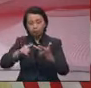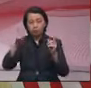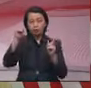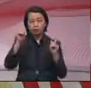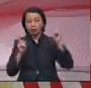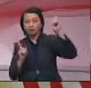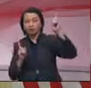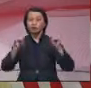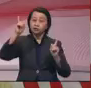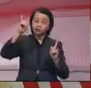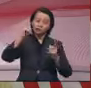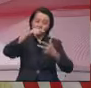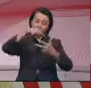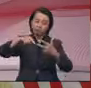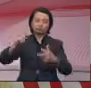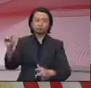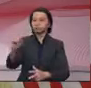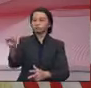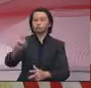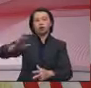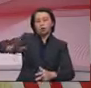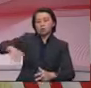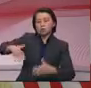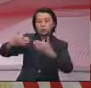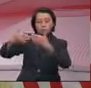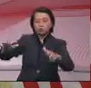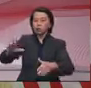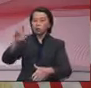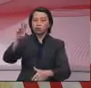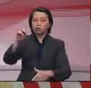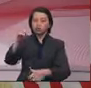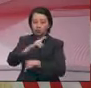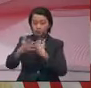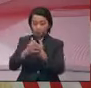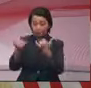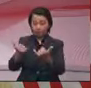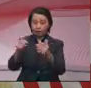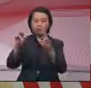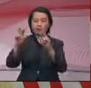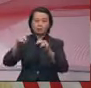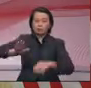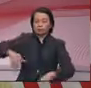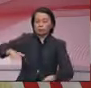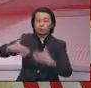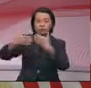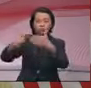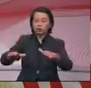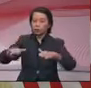dan sebagainya masih belum dibenarkan setakat hari ini.